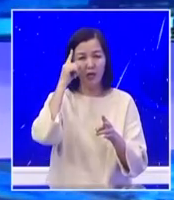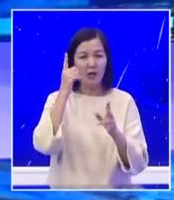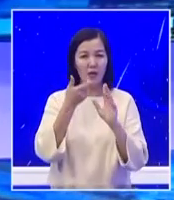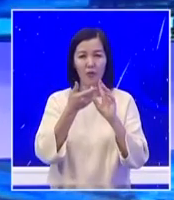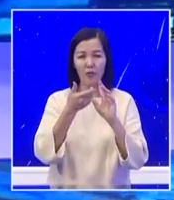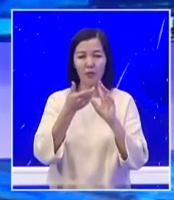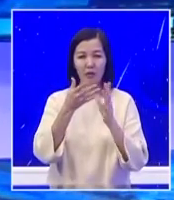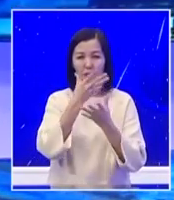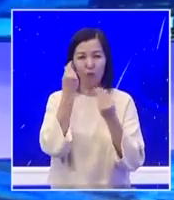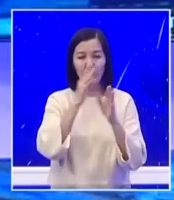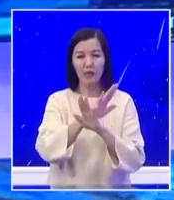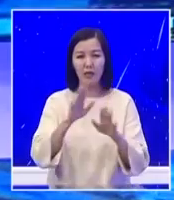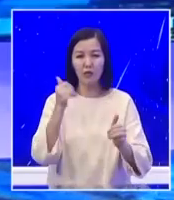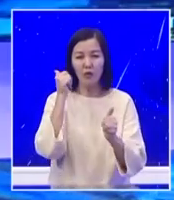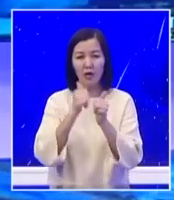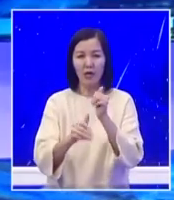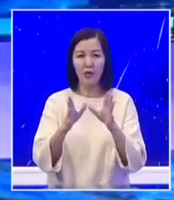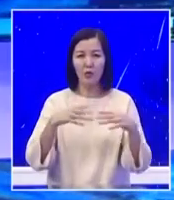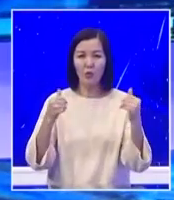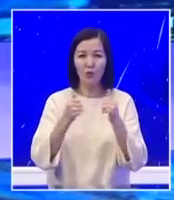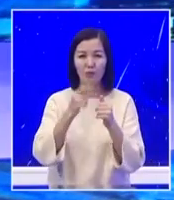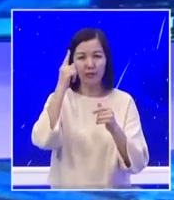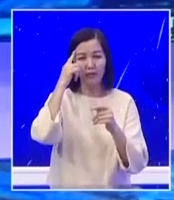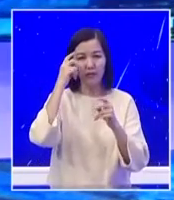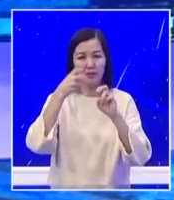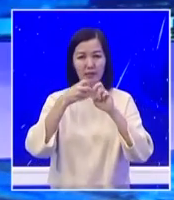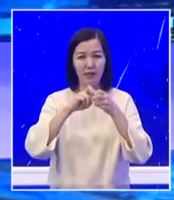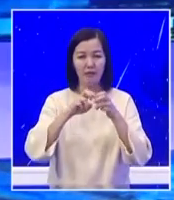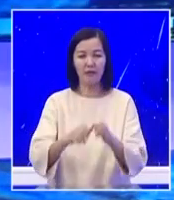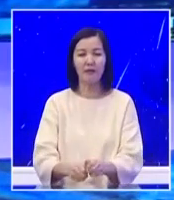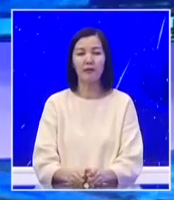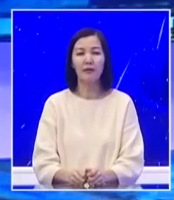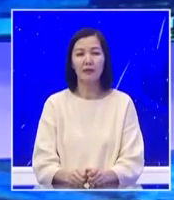Әр қызылағаштықтың, әр отбасының сана сандығында сақталып қалды.